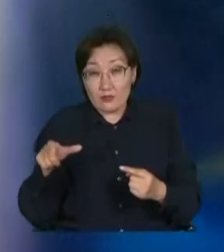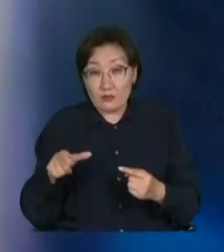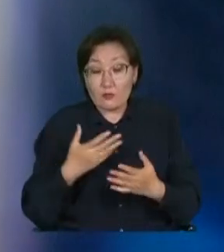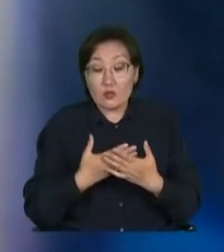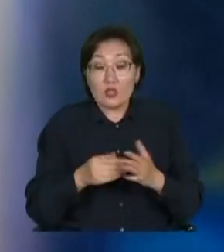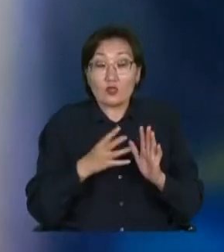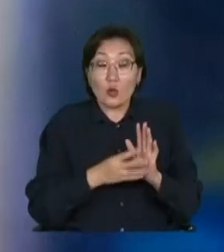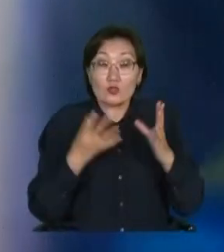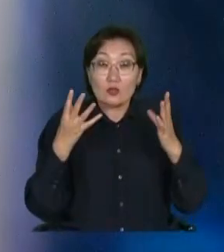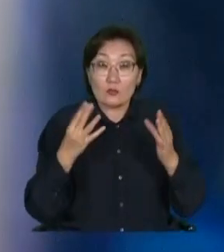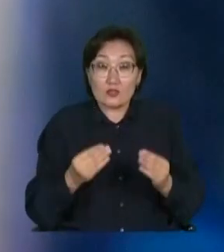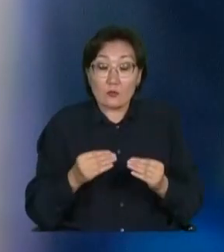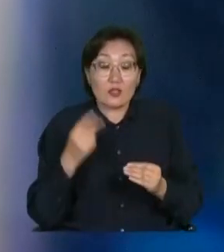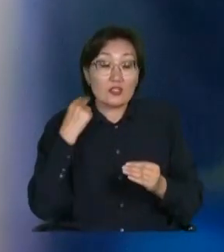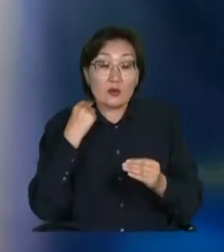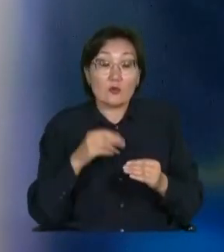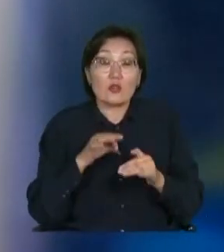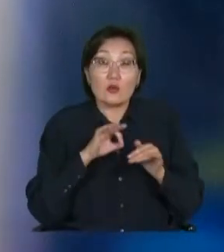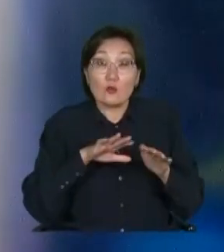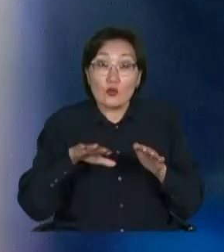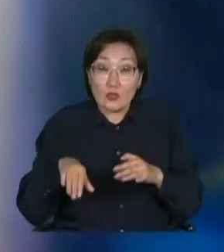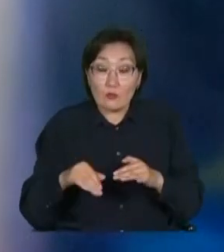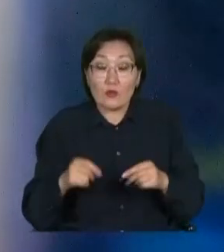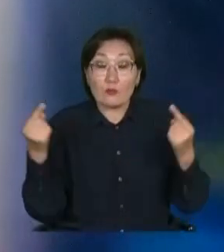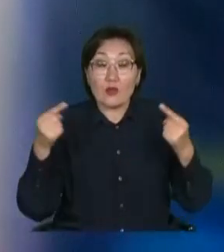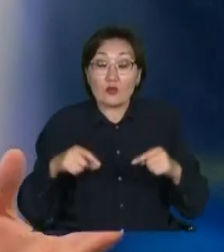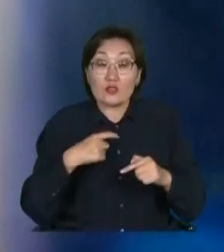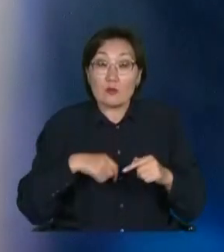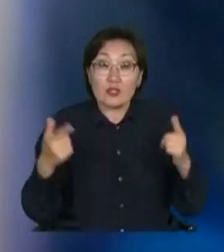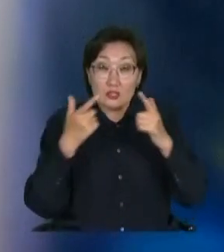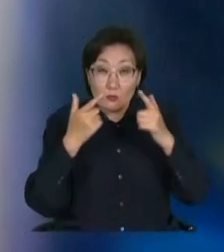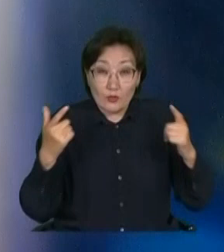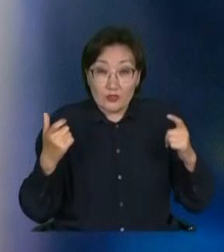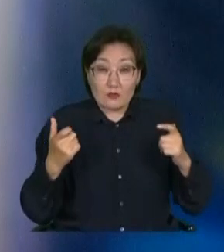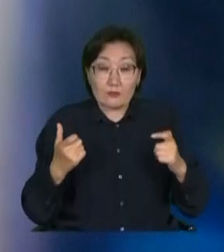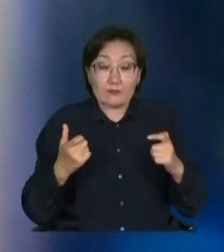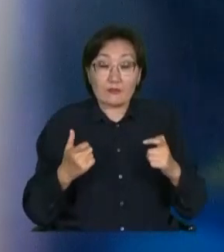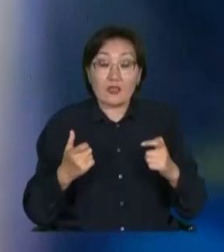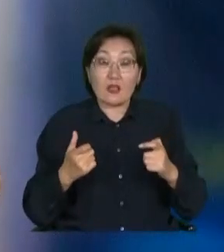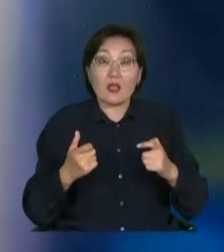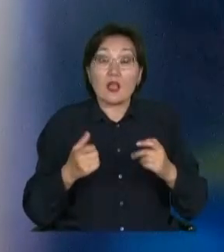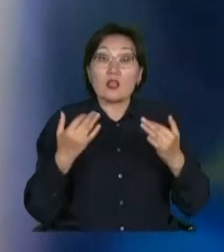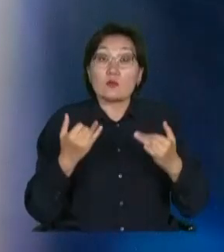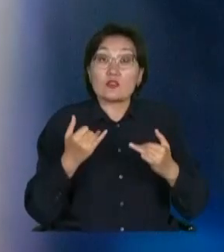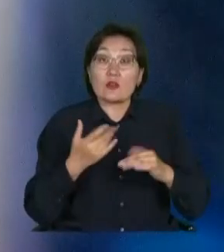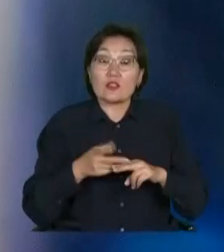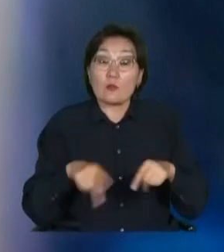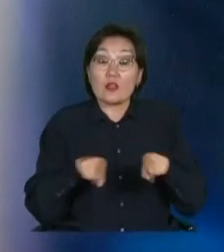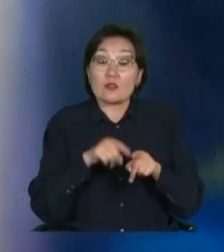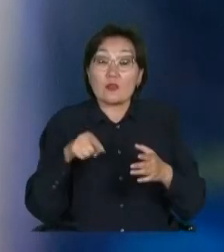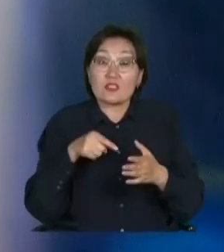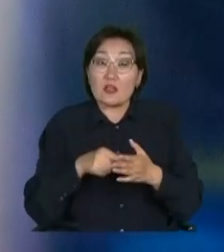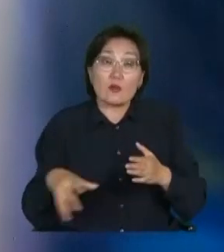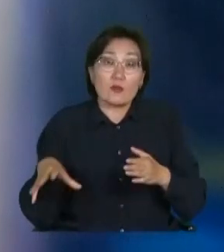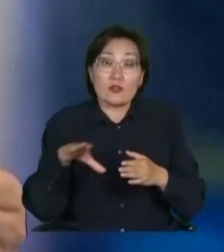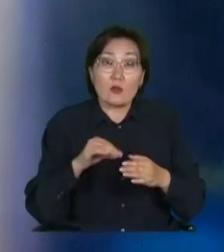жаңа 90 күннен жаңа берешегі өтіп кететін болса, өзінің банкроттын дейді де, жаңа деді мына нені бір жариялай береді. Ал енді бұндай мәселелердің бәрі